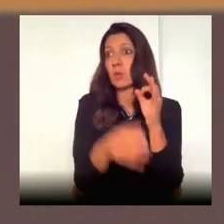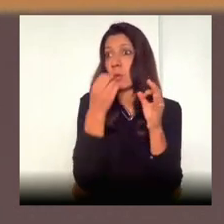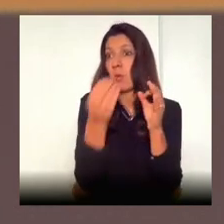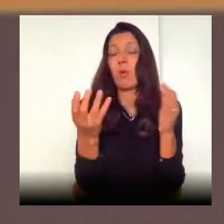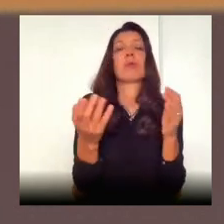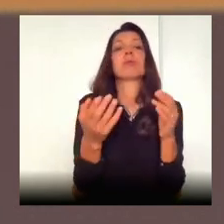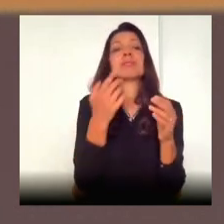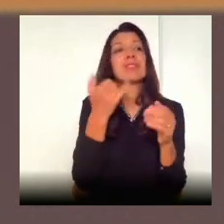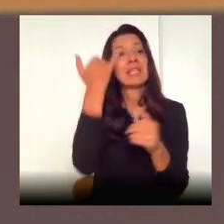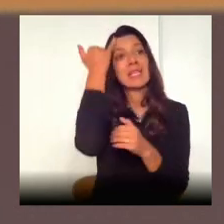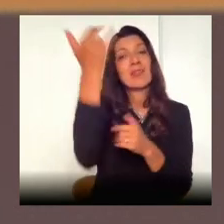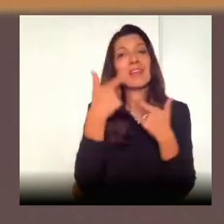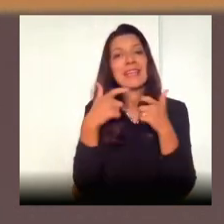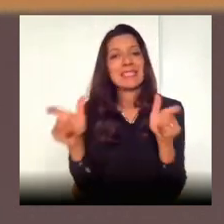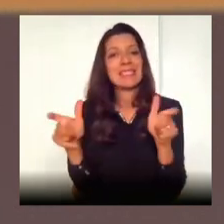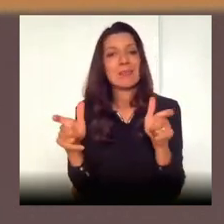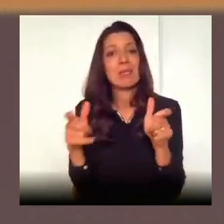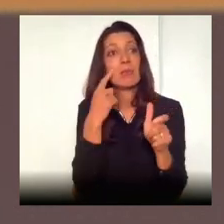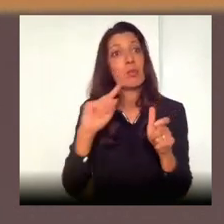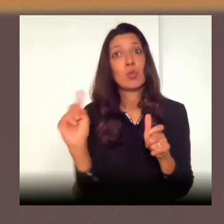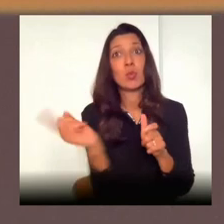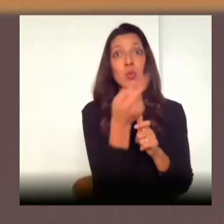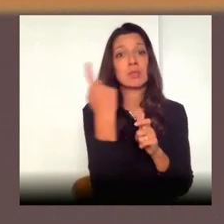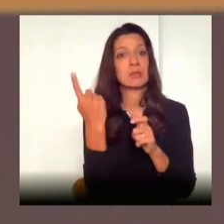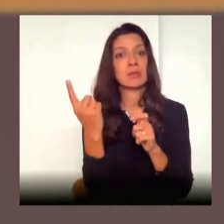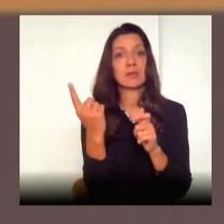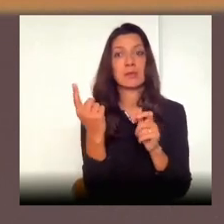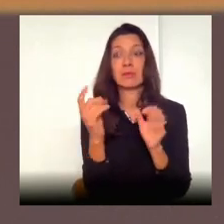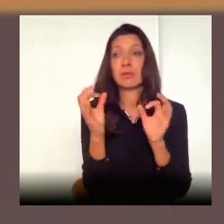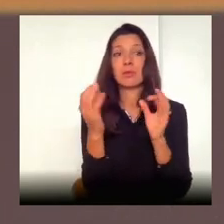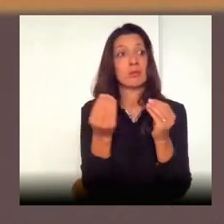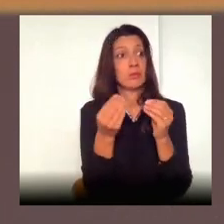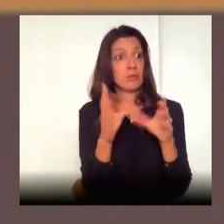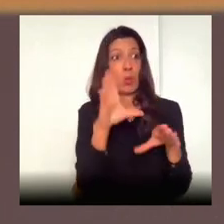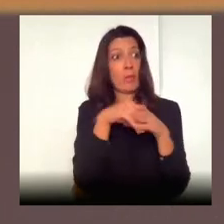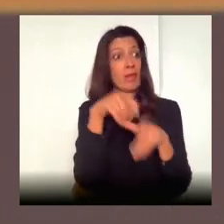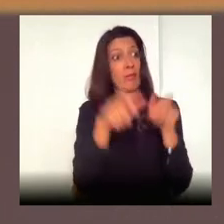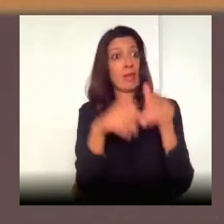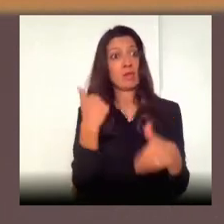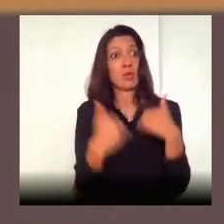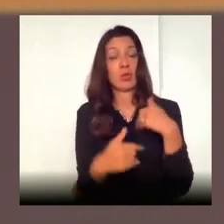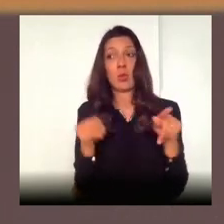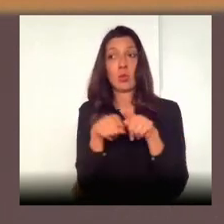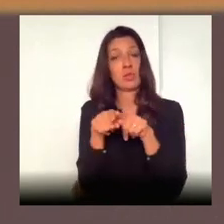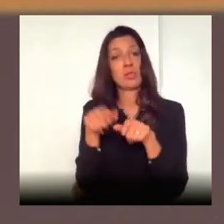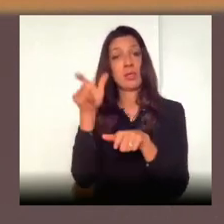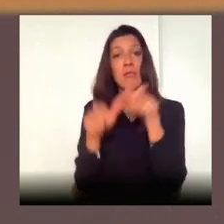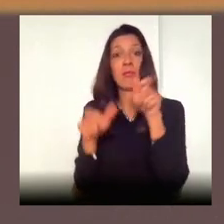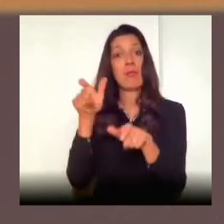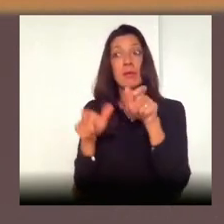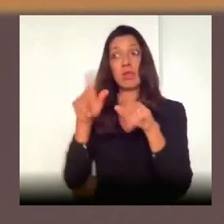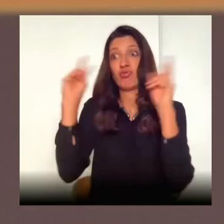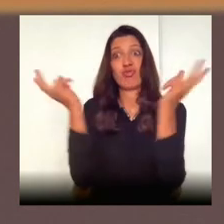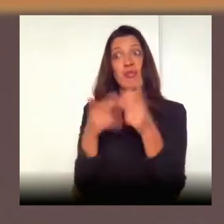l'innovation, l'accessibilité pour tous répondra à la problématique des personnes handicapées, mais surtout répondra à la problématique du général, donc